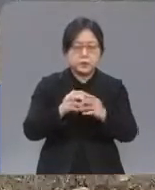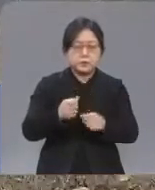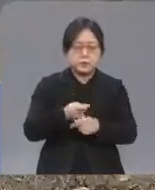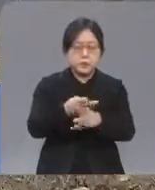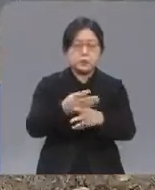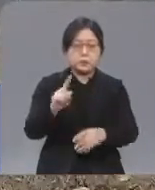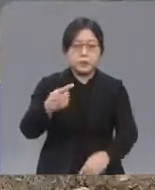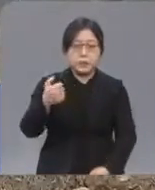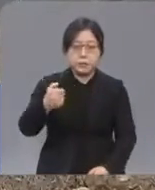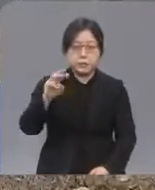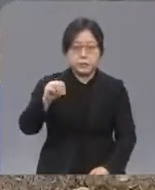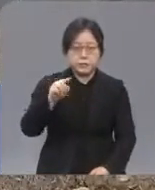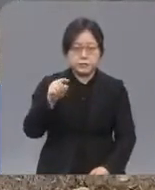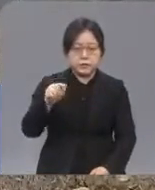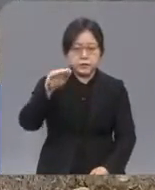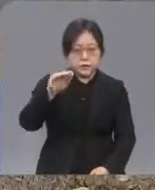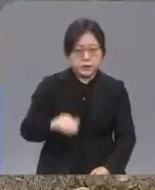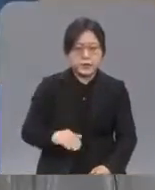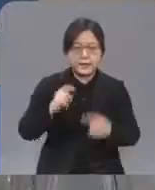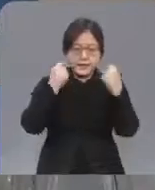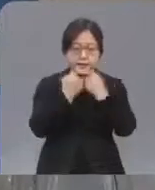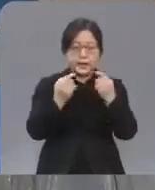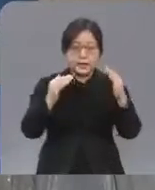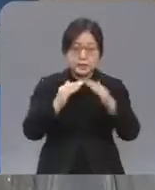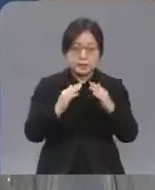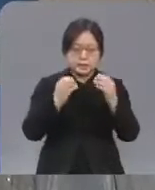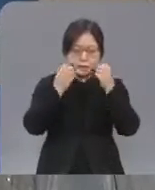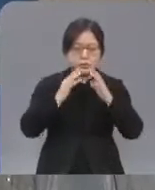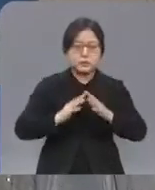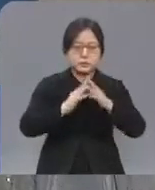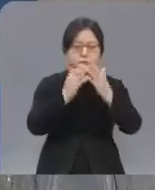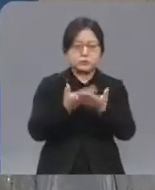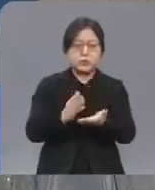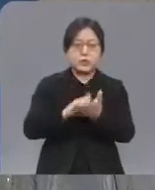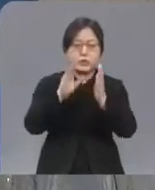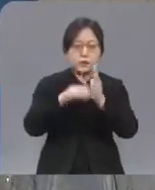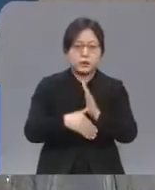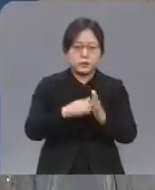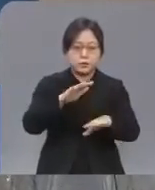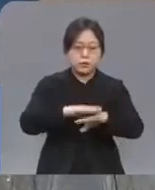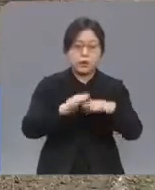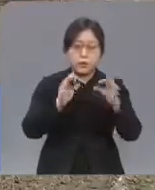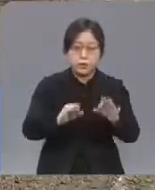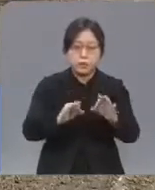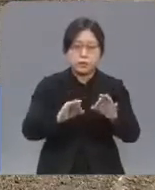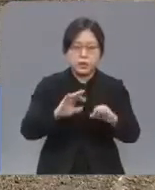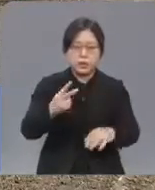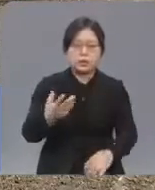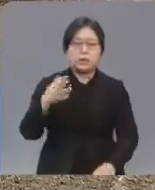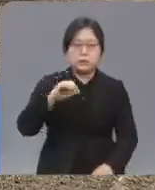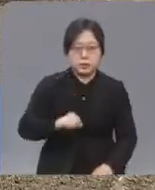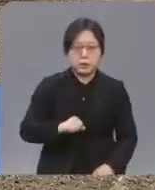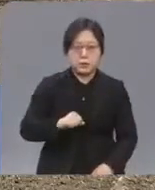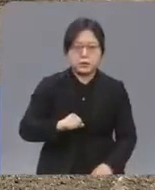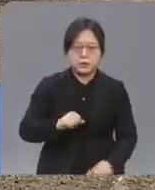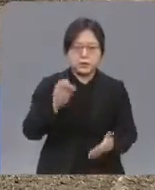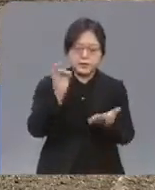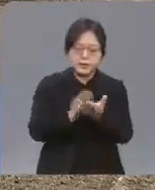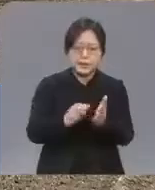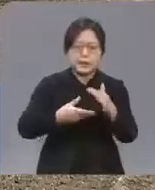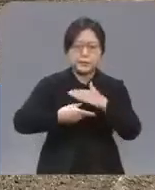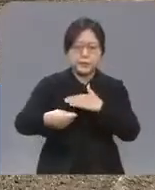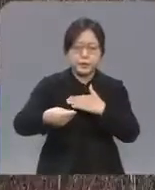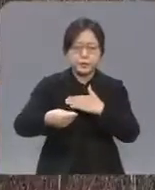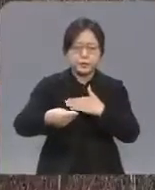연면적 150제곱미터 이하의 단독주택을 신축하거나 고칠 경우 농협에서 최대 2억 원까지 저금리로